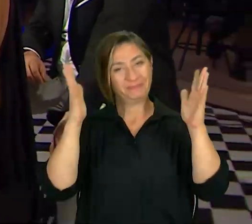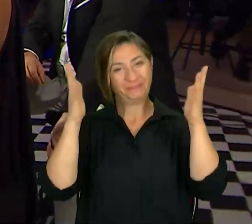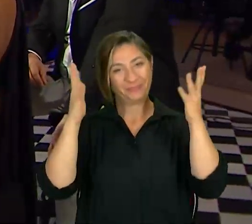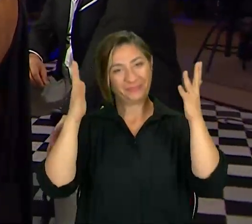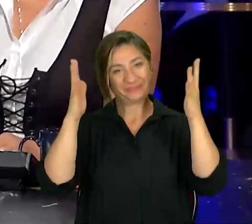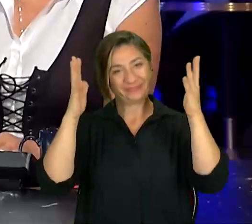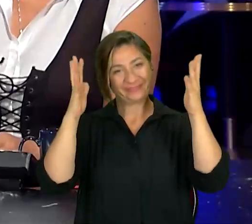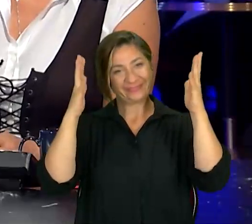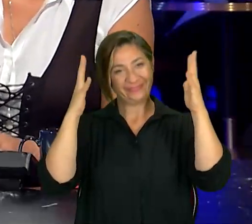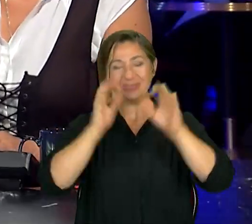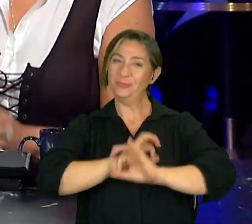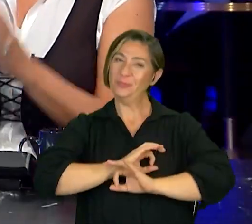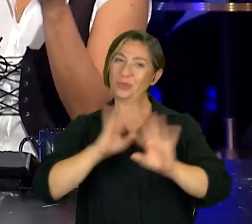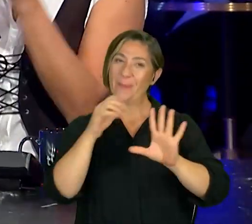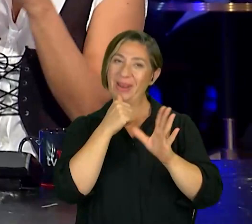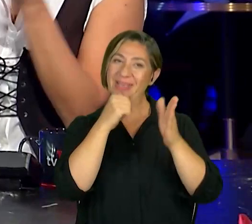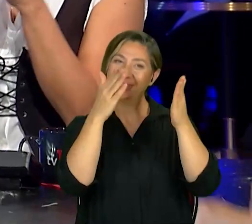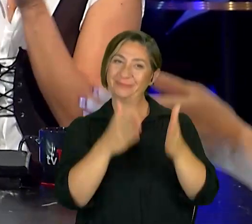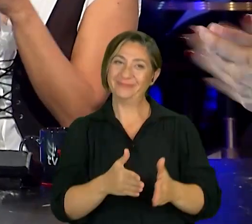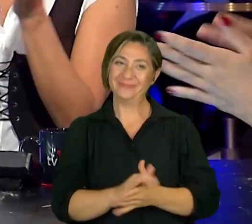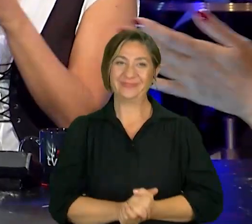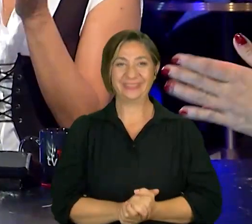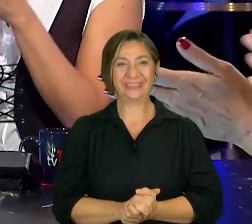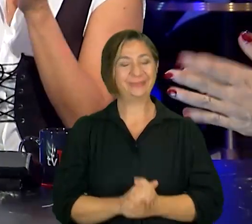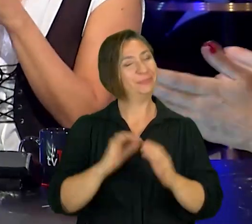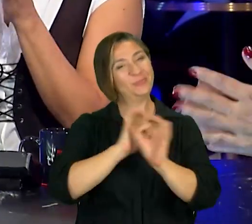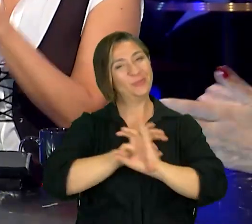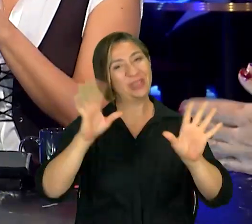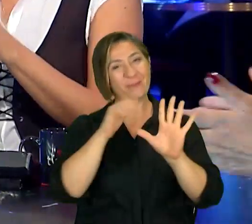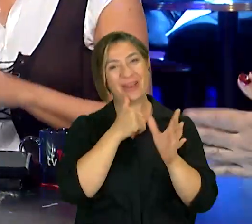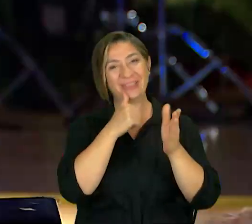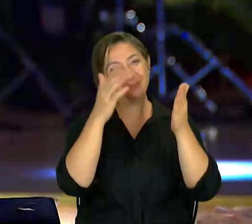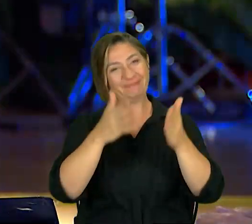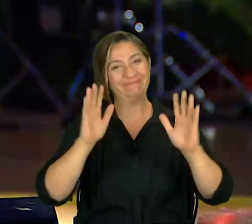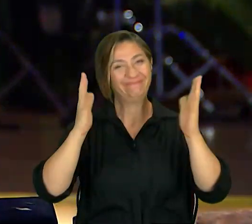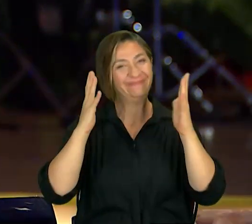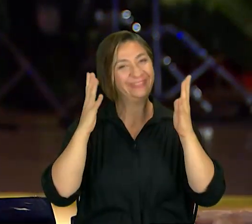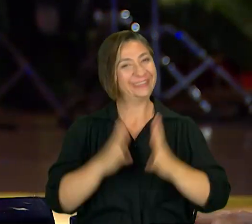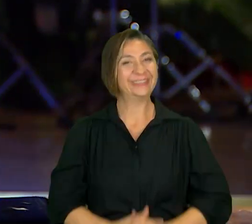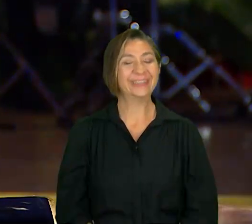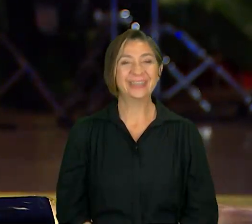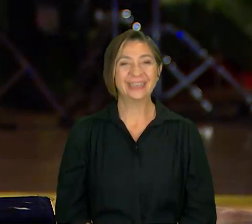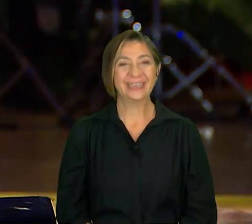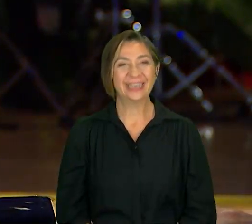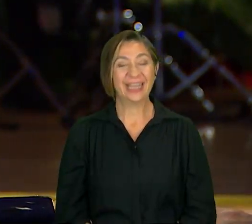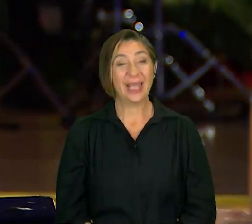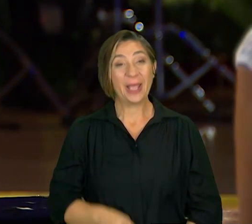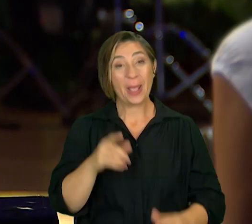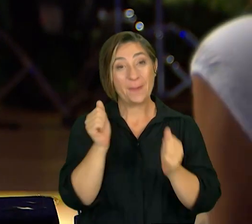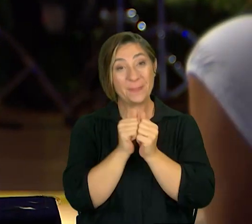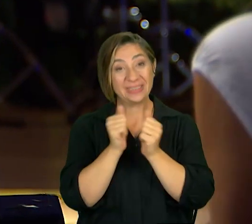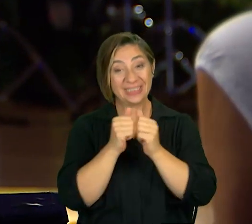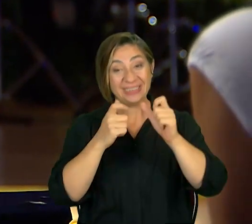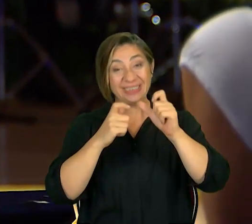ederim. Mükemmel adam. Mükemmel adam. Beraber